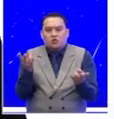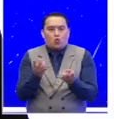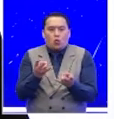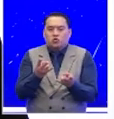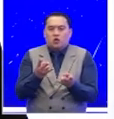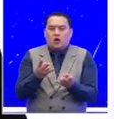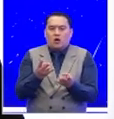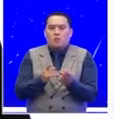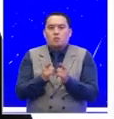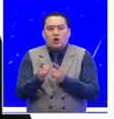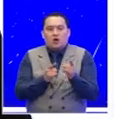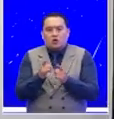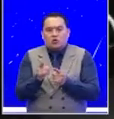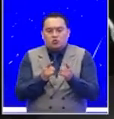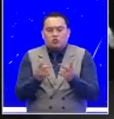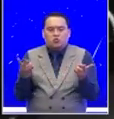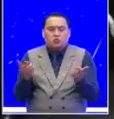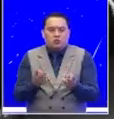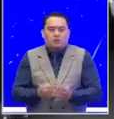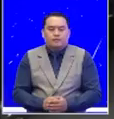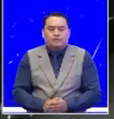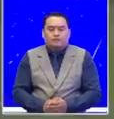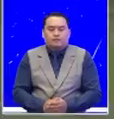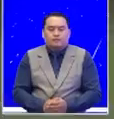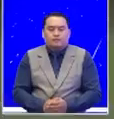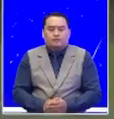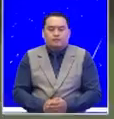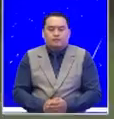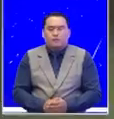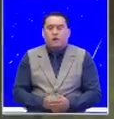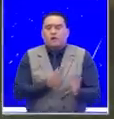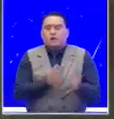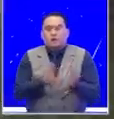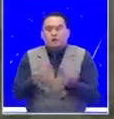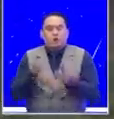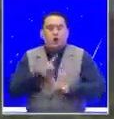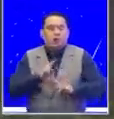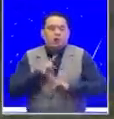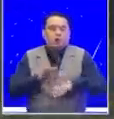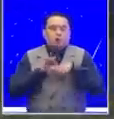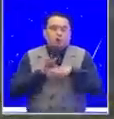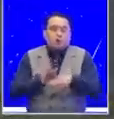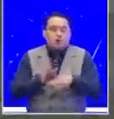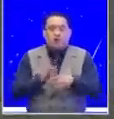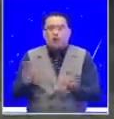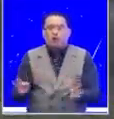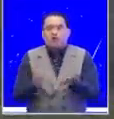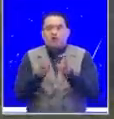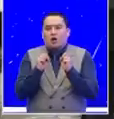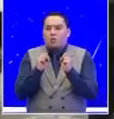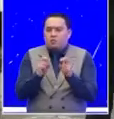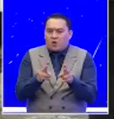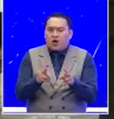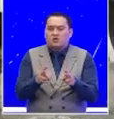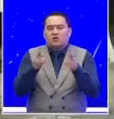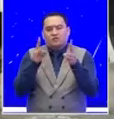мытье их с мылом убьет его. Следует отметить, что такая работа не нова. Службы экстренного реагирования проводят ее во время пожароопасного периода и